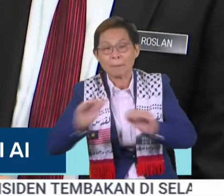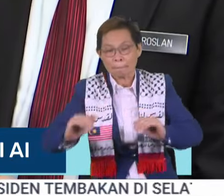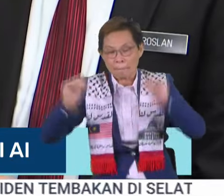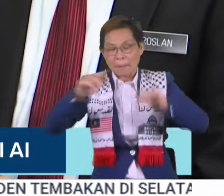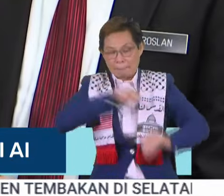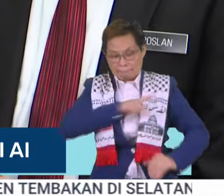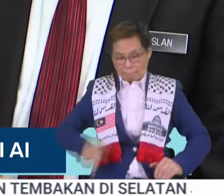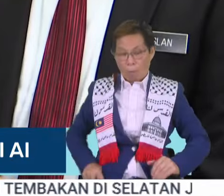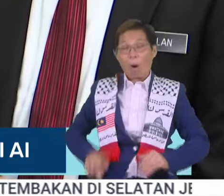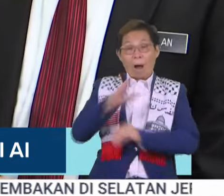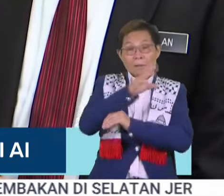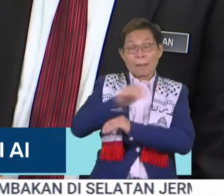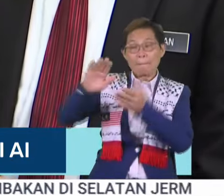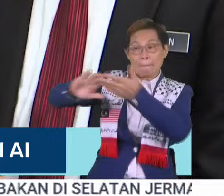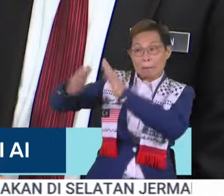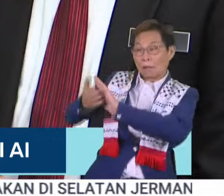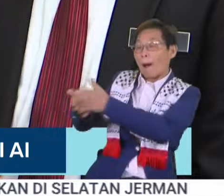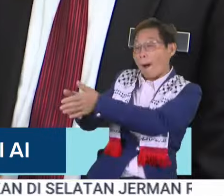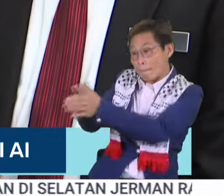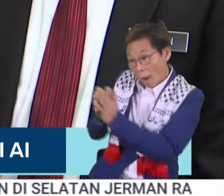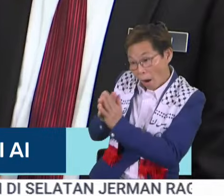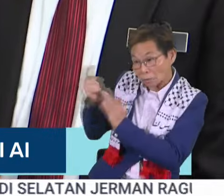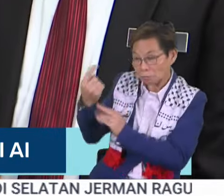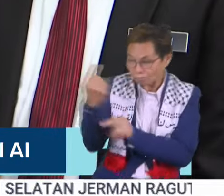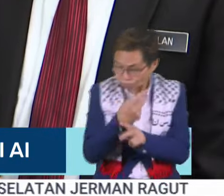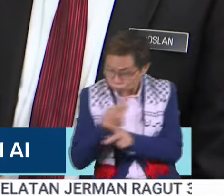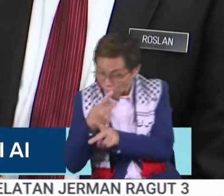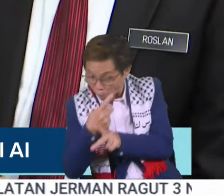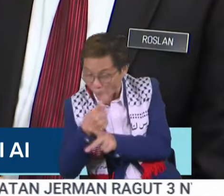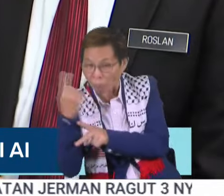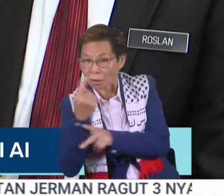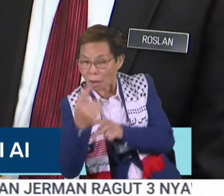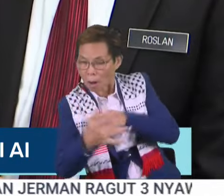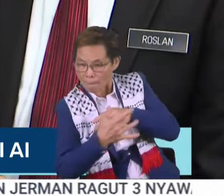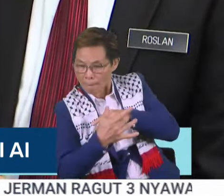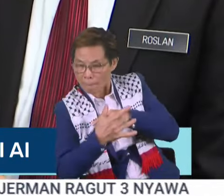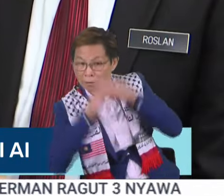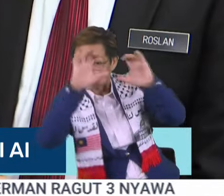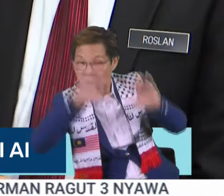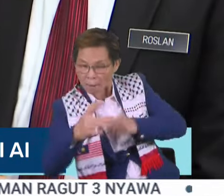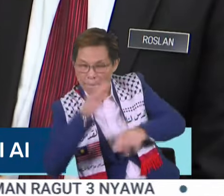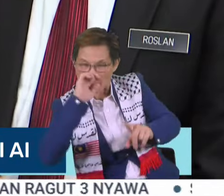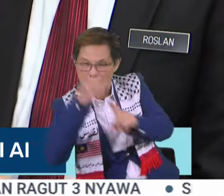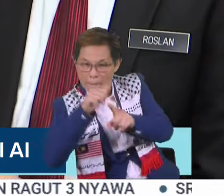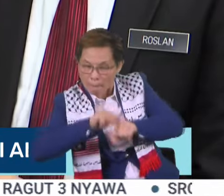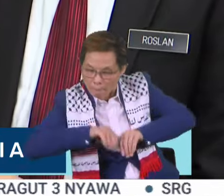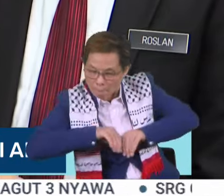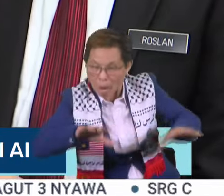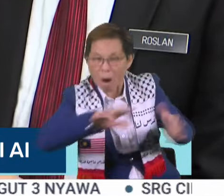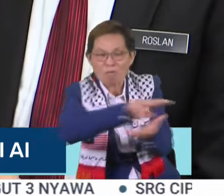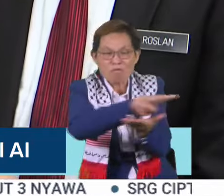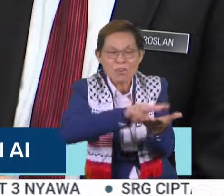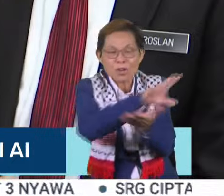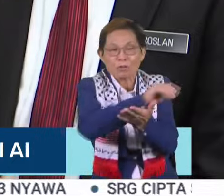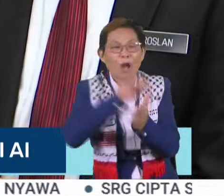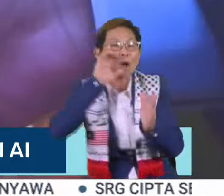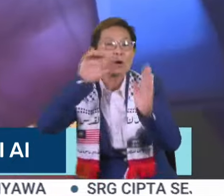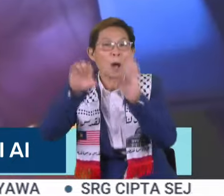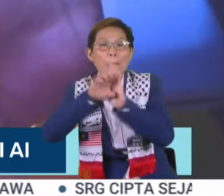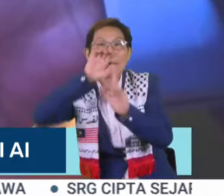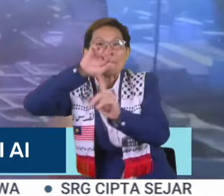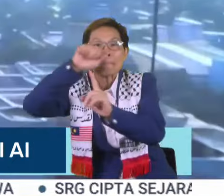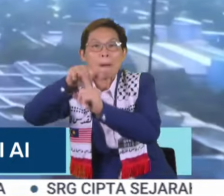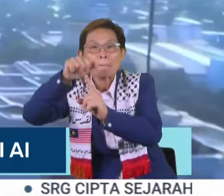kementerian. Dalam pada itu, masyarakat diminta sentiasa berwaspada dengan taktik penipuan menggunakan penyebaran video dan imej